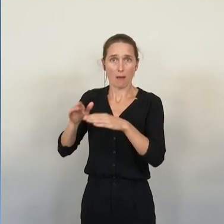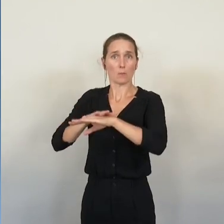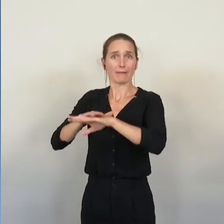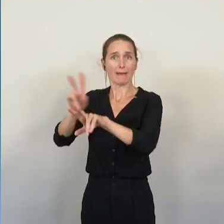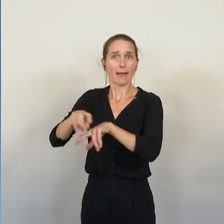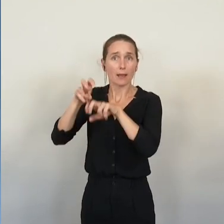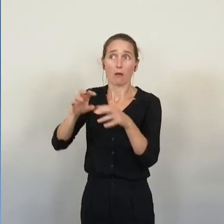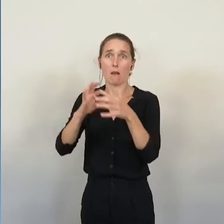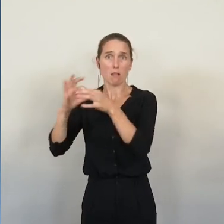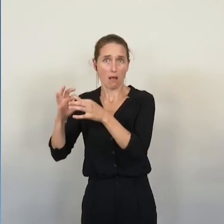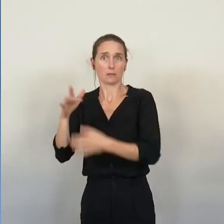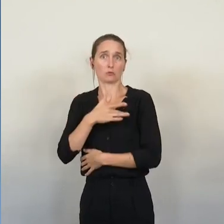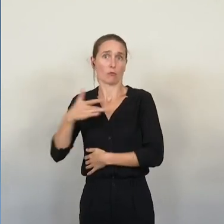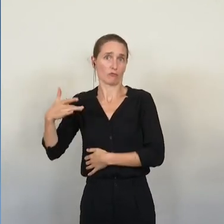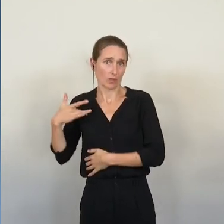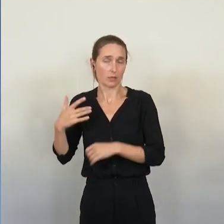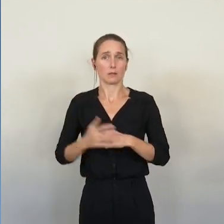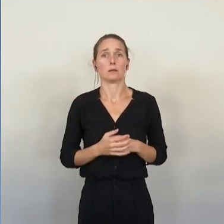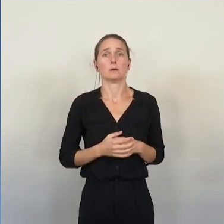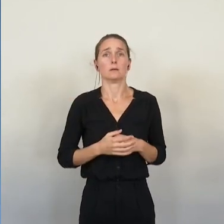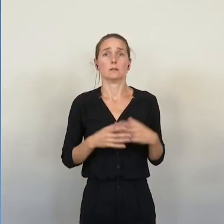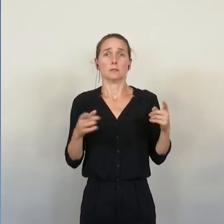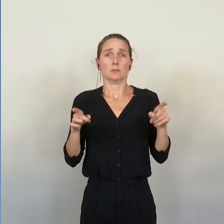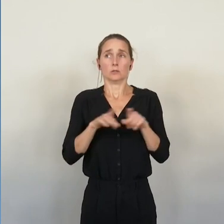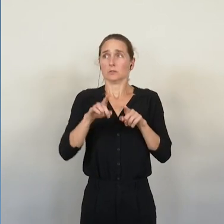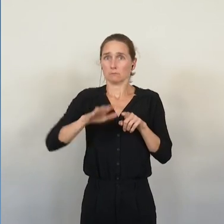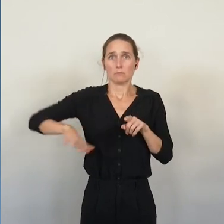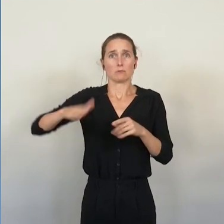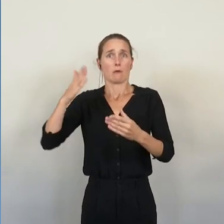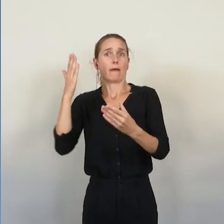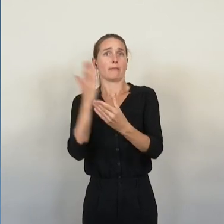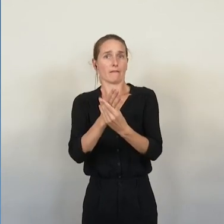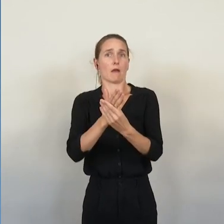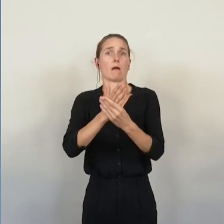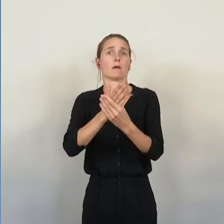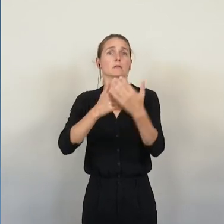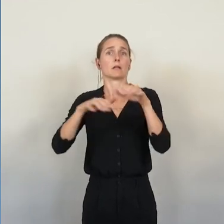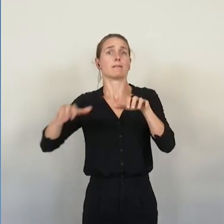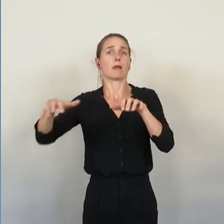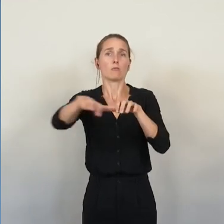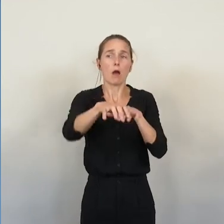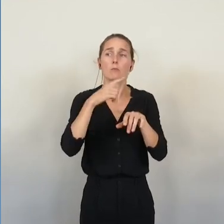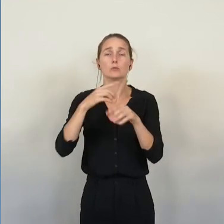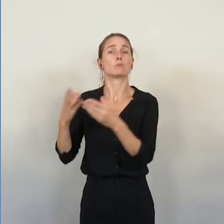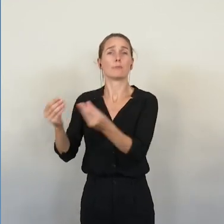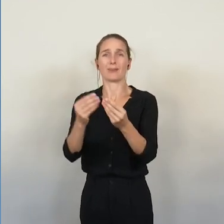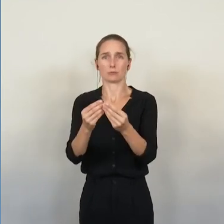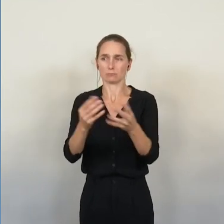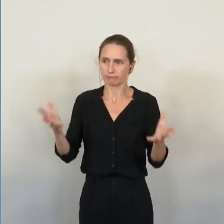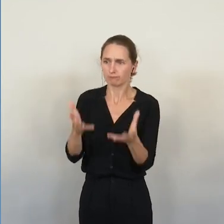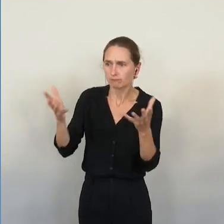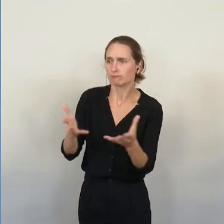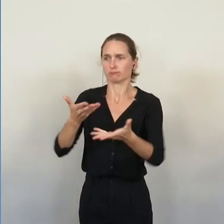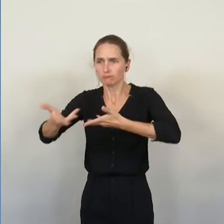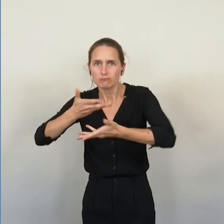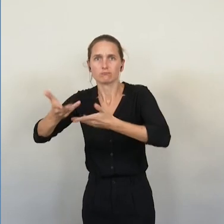l'environnement actuel et la mobilisation des acteurs du territoire leur sensibilisation ainsi que celle des habitants vaste programme une des